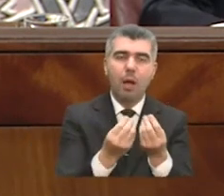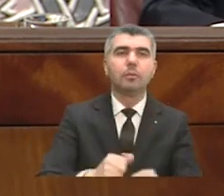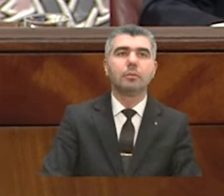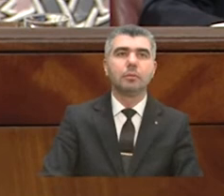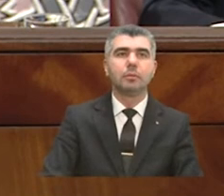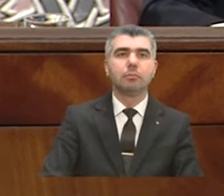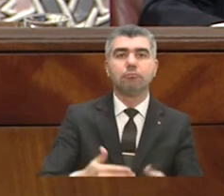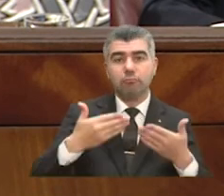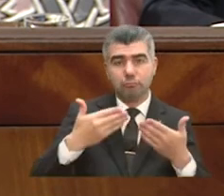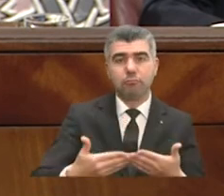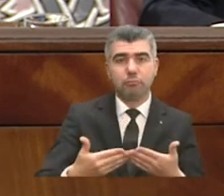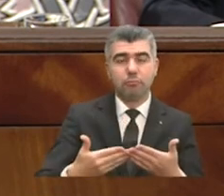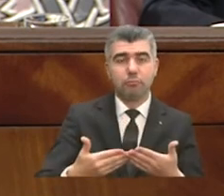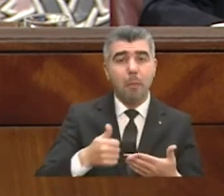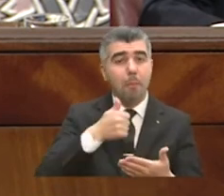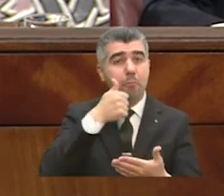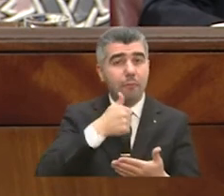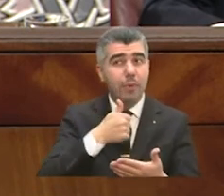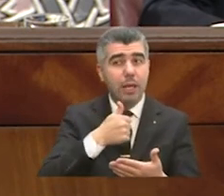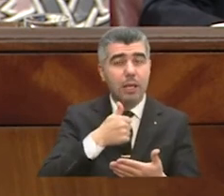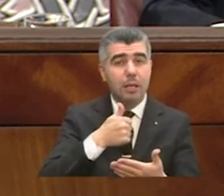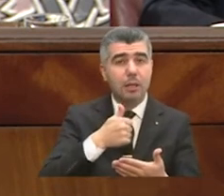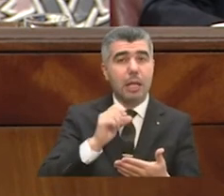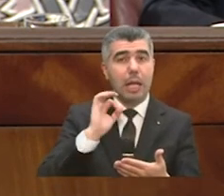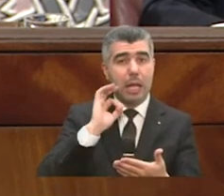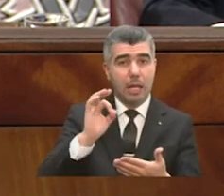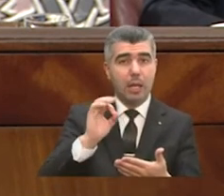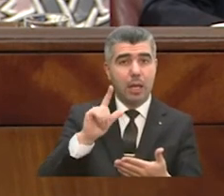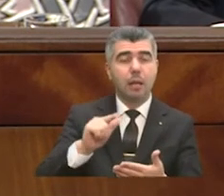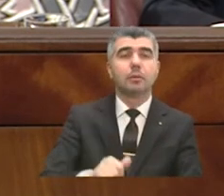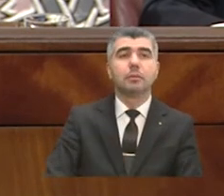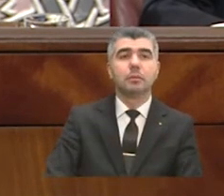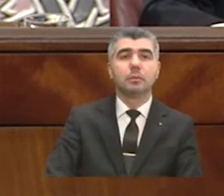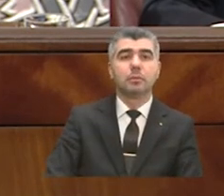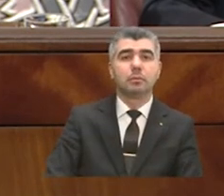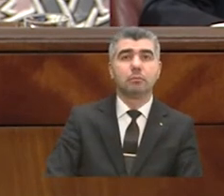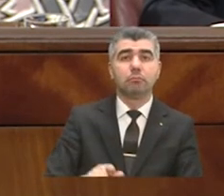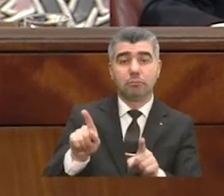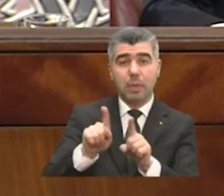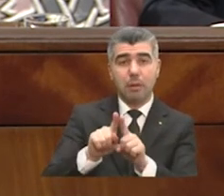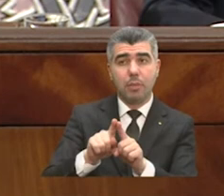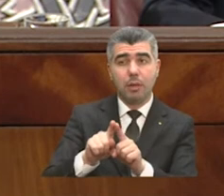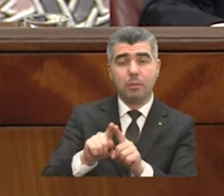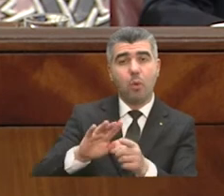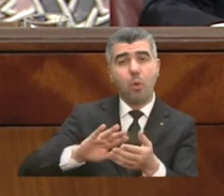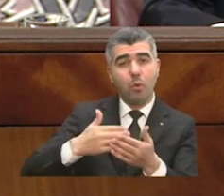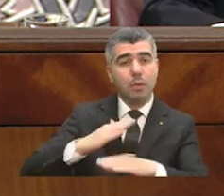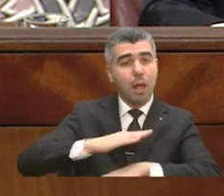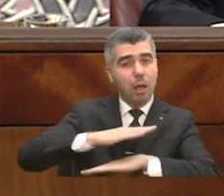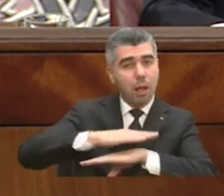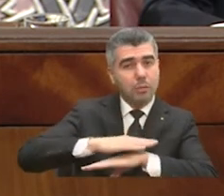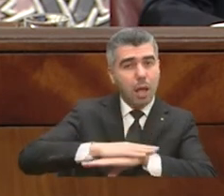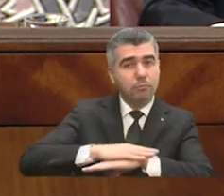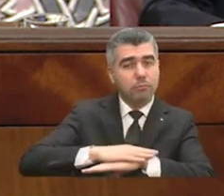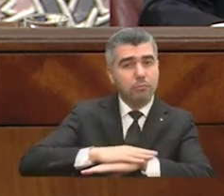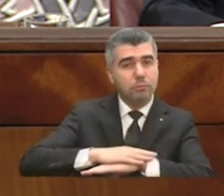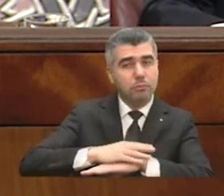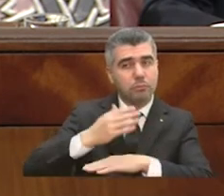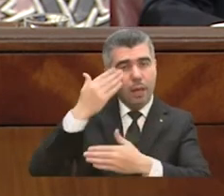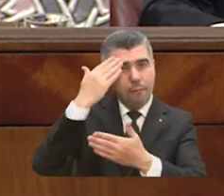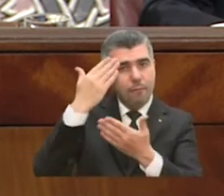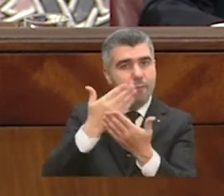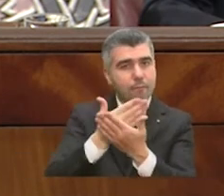d'entente entre les civilisations. Alors, face justement à